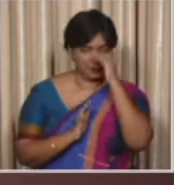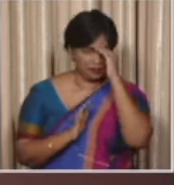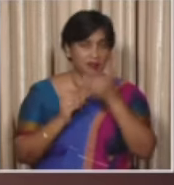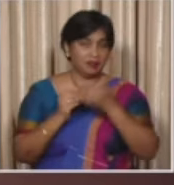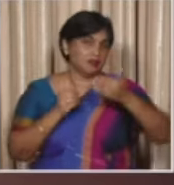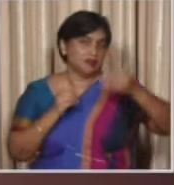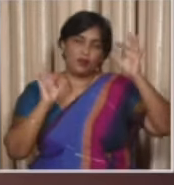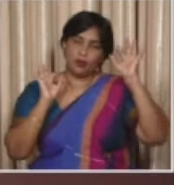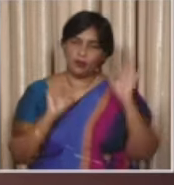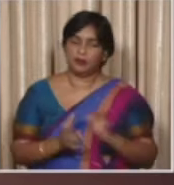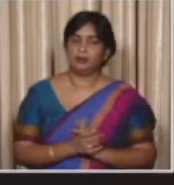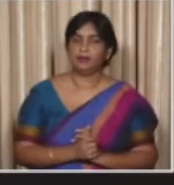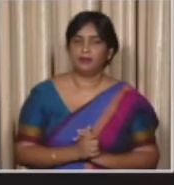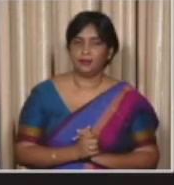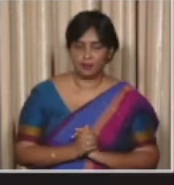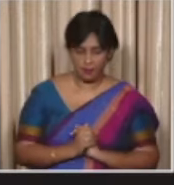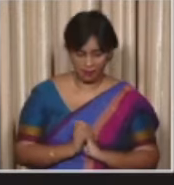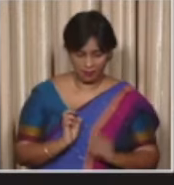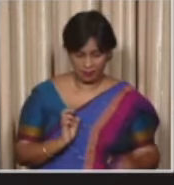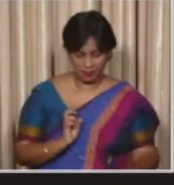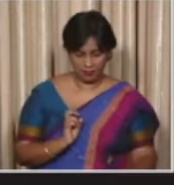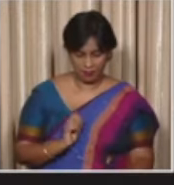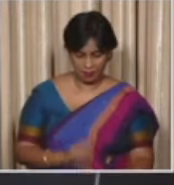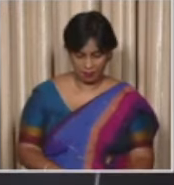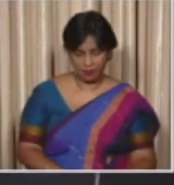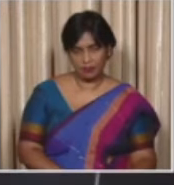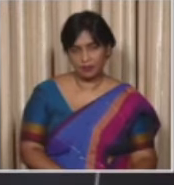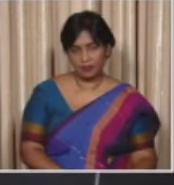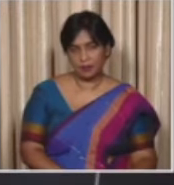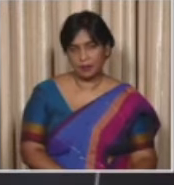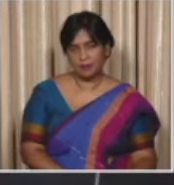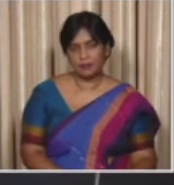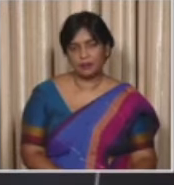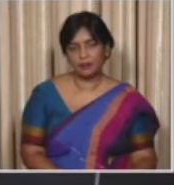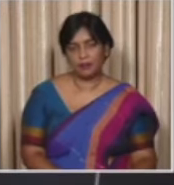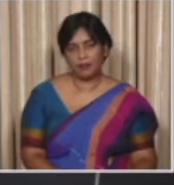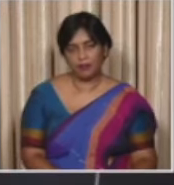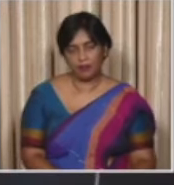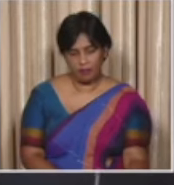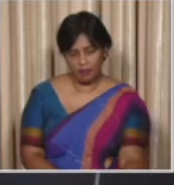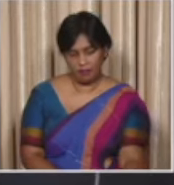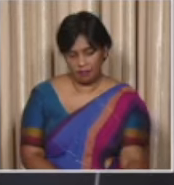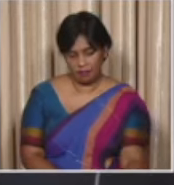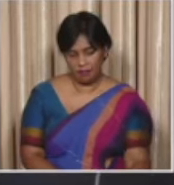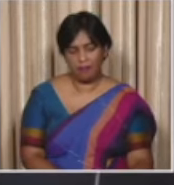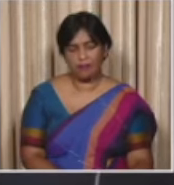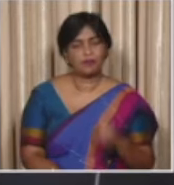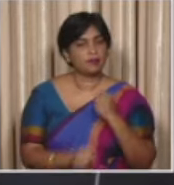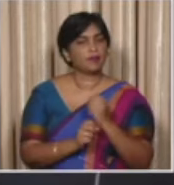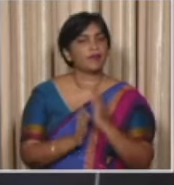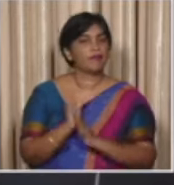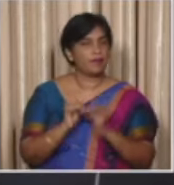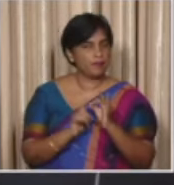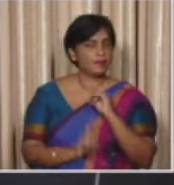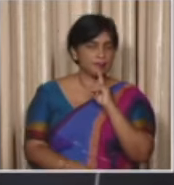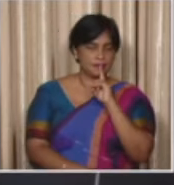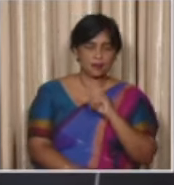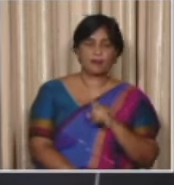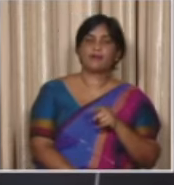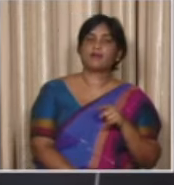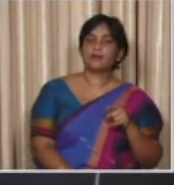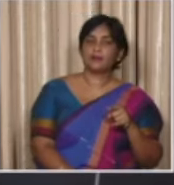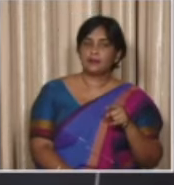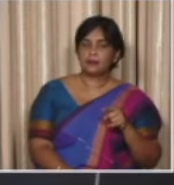තවත් ඇදෙන්න දෙන්න එපා. ඔව් එමෙතුමා. මනි මම මේ අපේ රාජ්‍ය මන්ත්‍රීතුමාටත් කිව්වා,